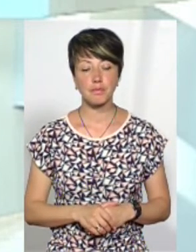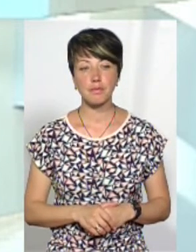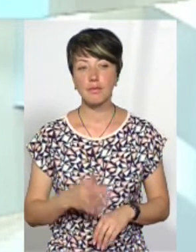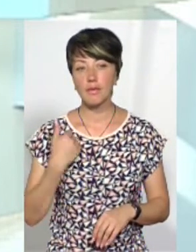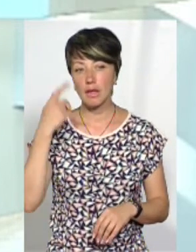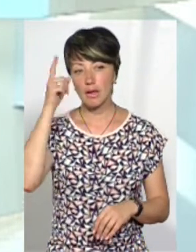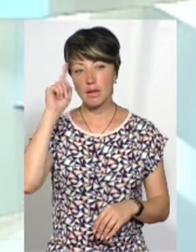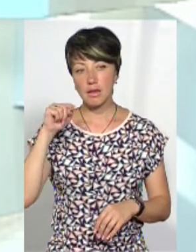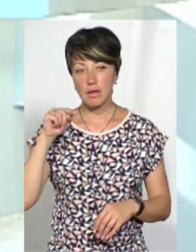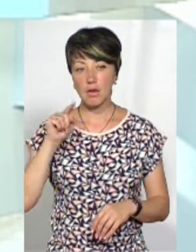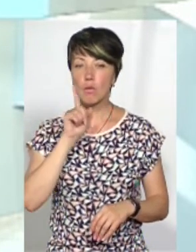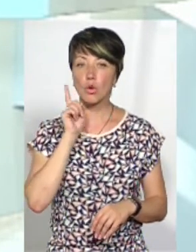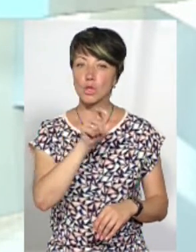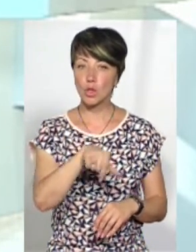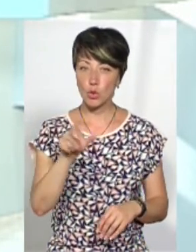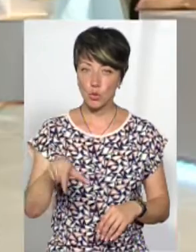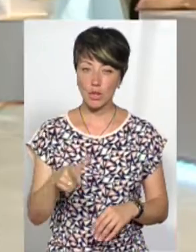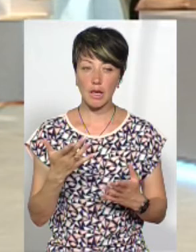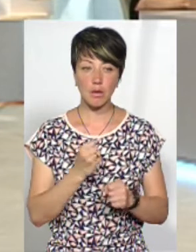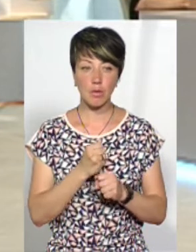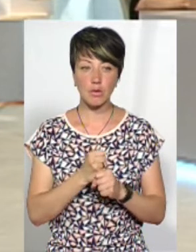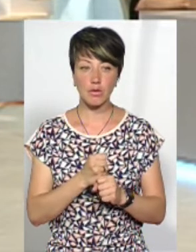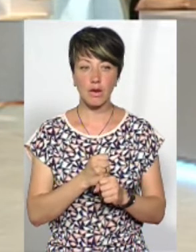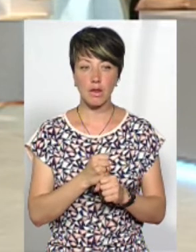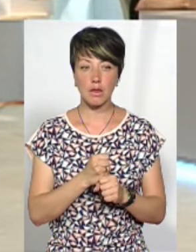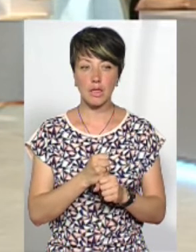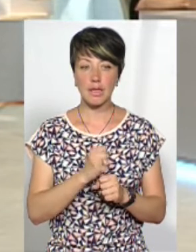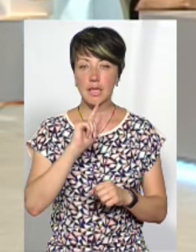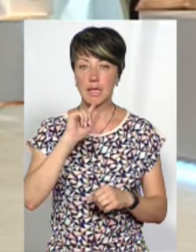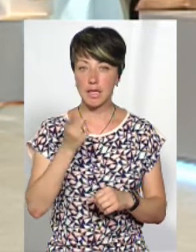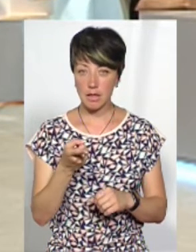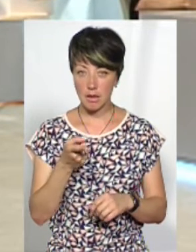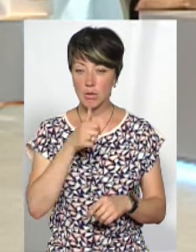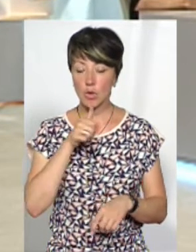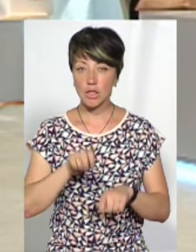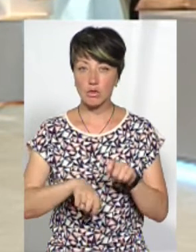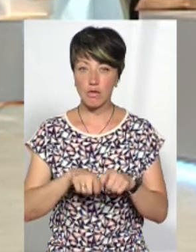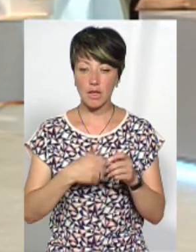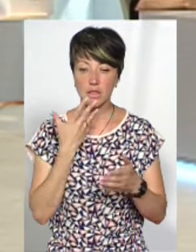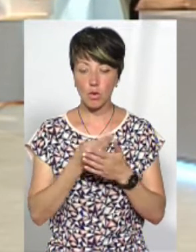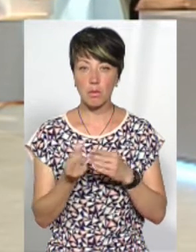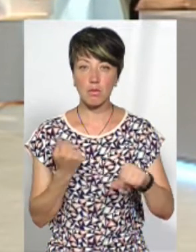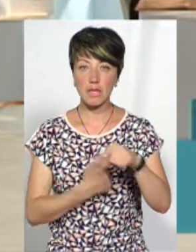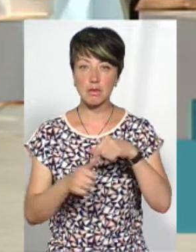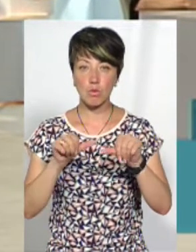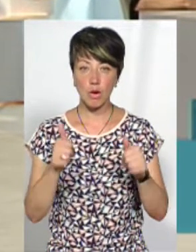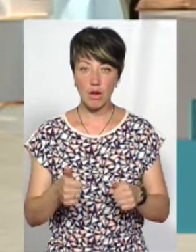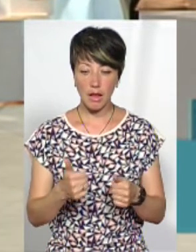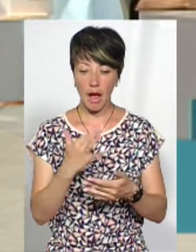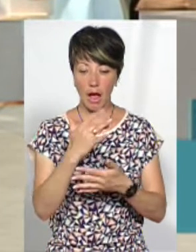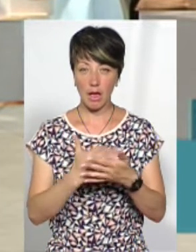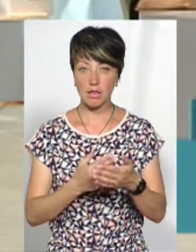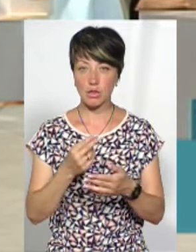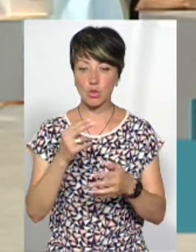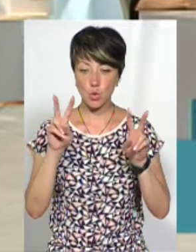Наскільки знаю, зараз молоді люди, які пропрацювали рік, відтестували свою дійсно бізнес-модель, сформували правильний